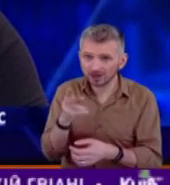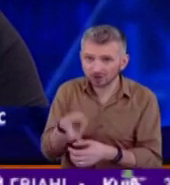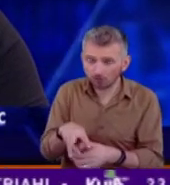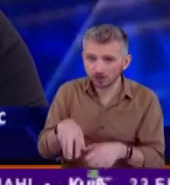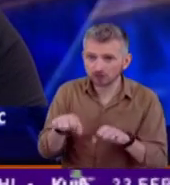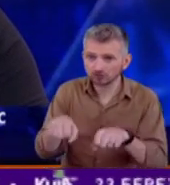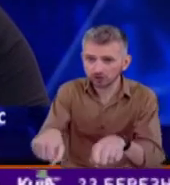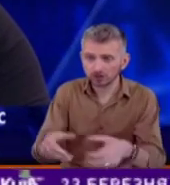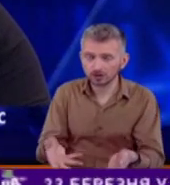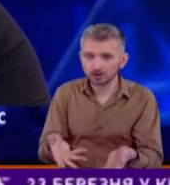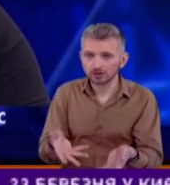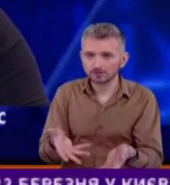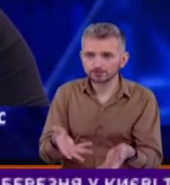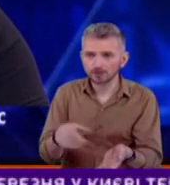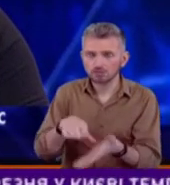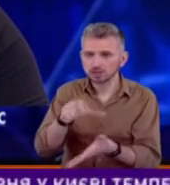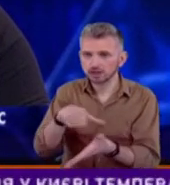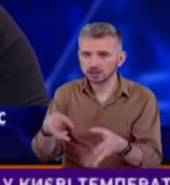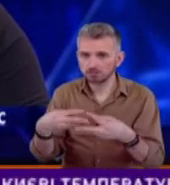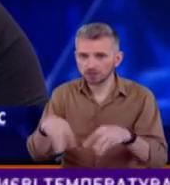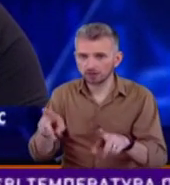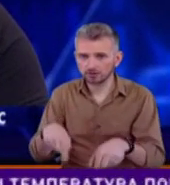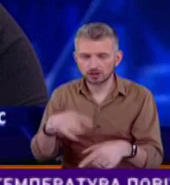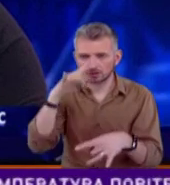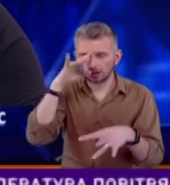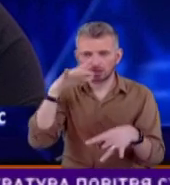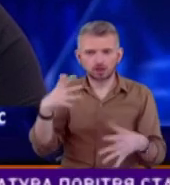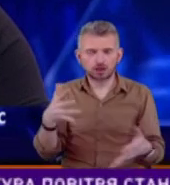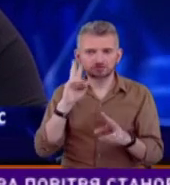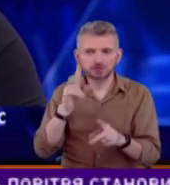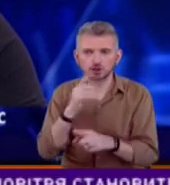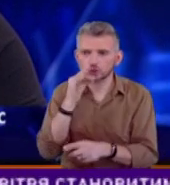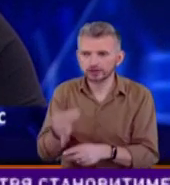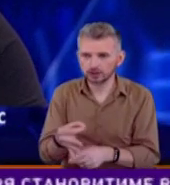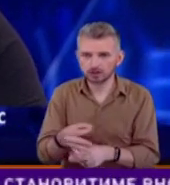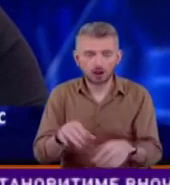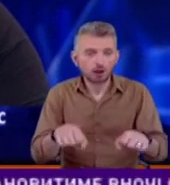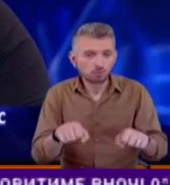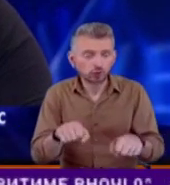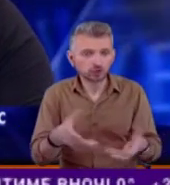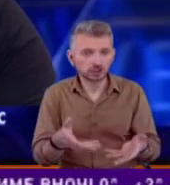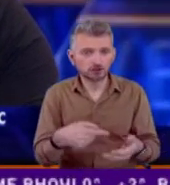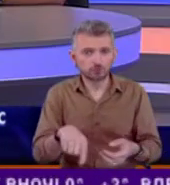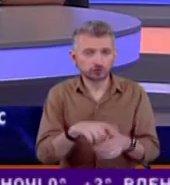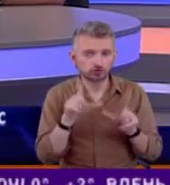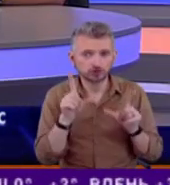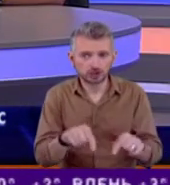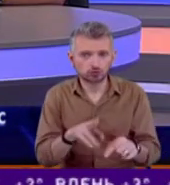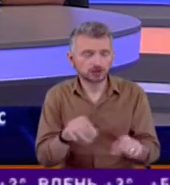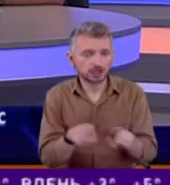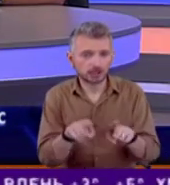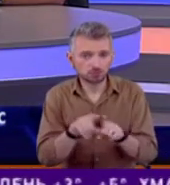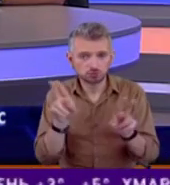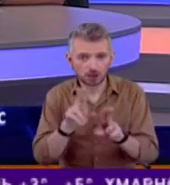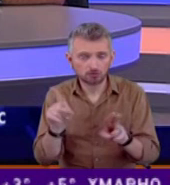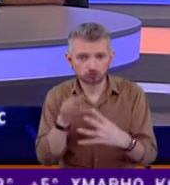И вот тогда... представители міністерства даже розтерялись, не знали, що відповідати. Так, мотоцикли, вони ж їдуть поза тими ж правилами, що